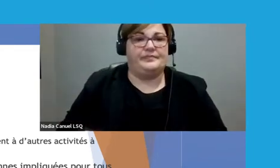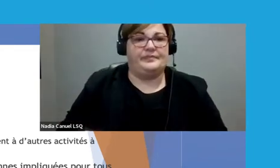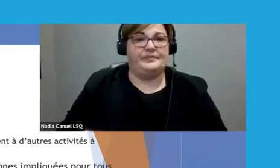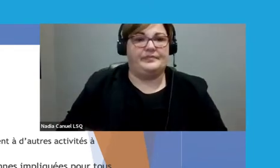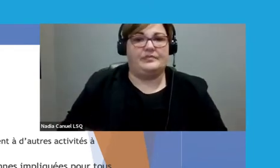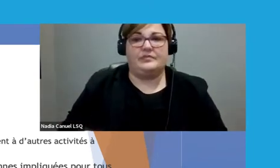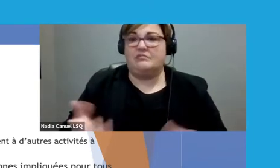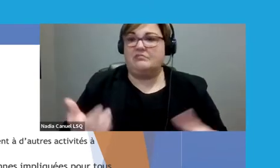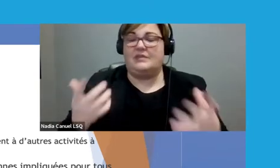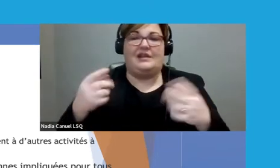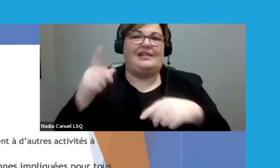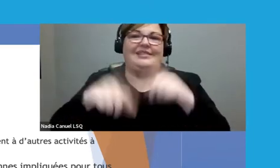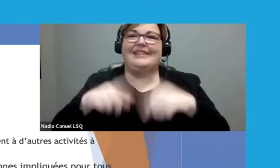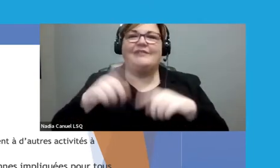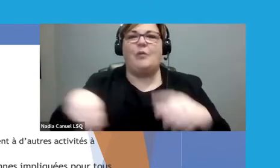Ça peut être banal, mais